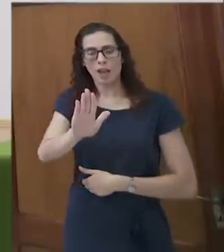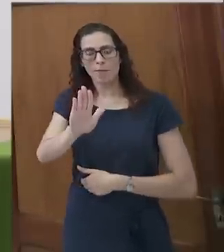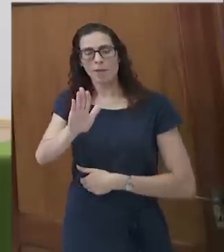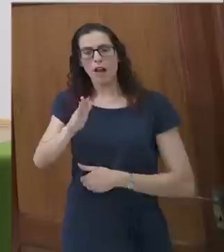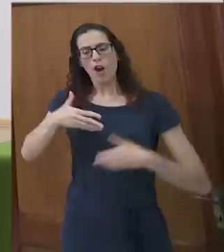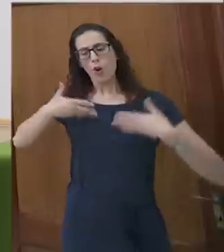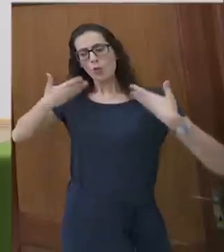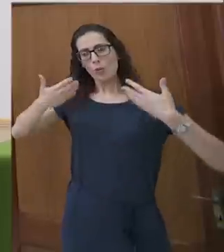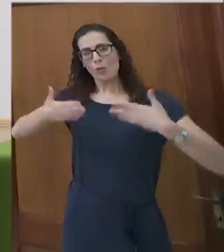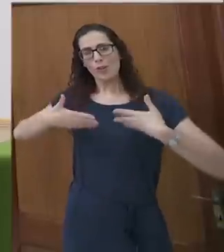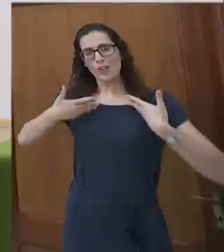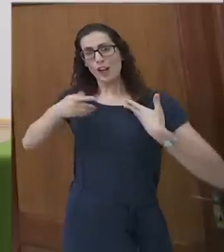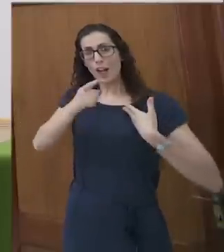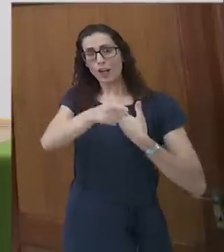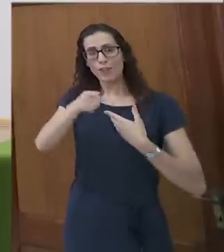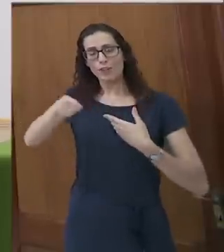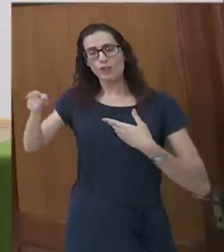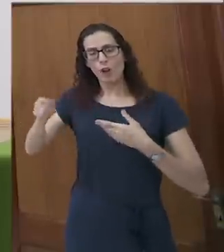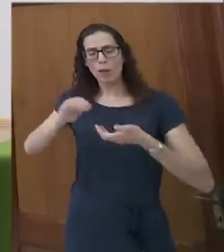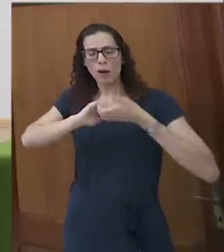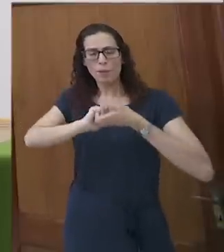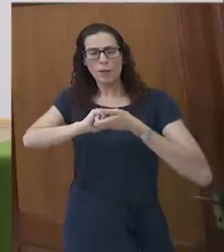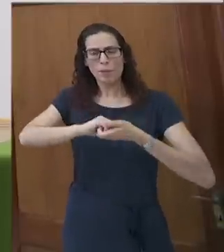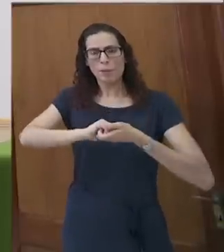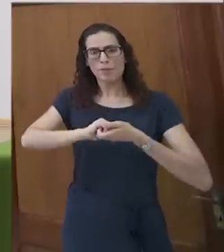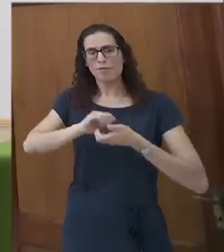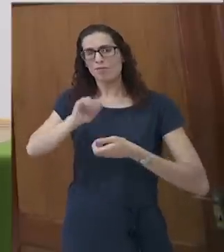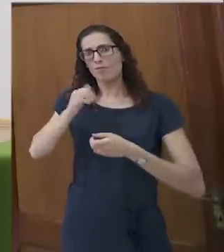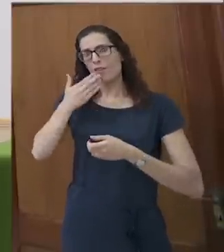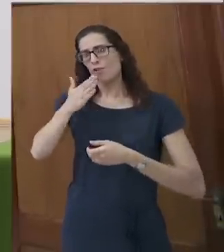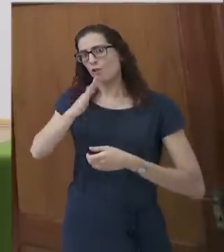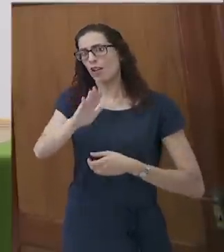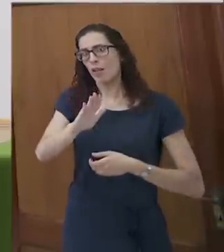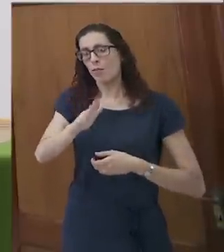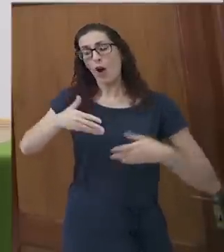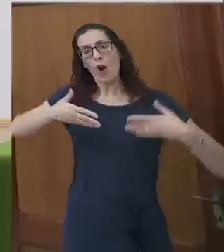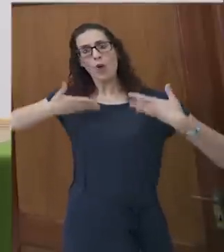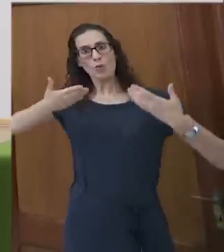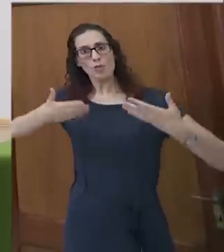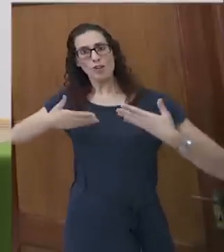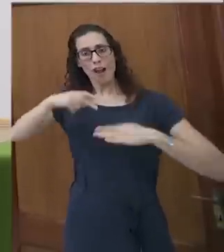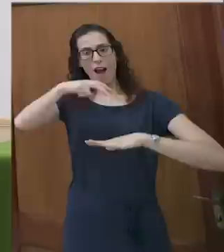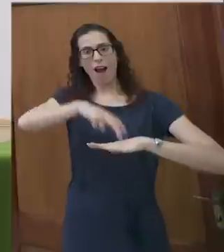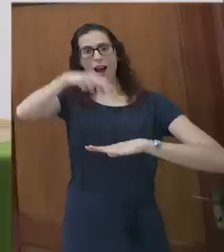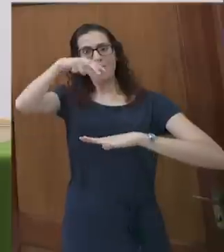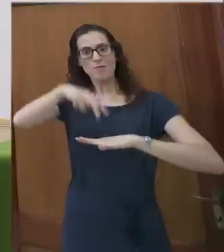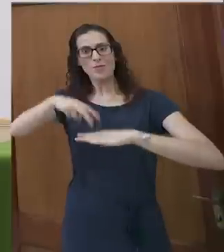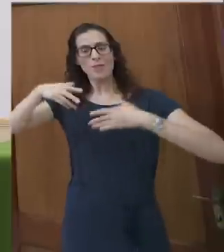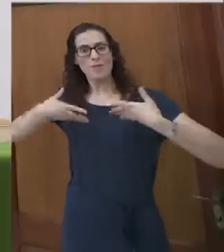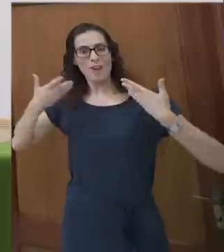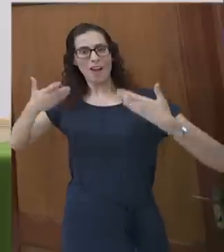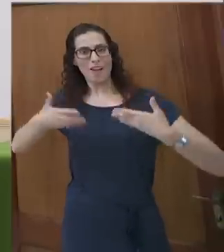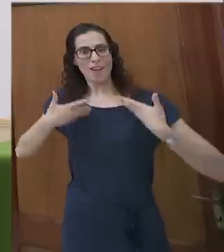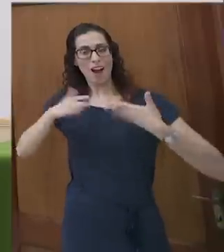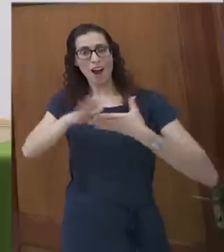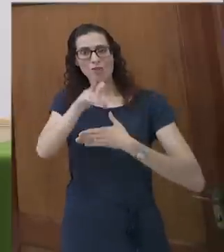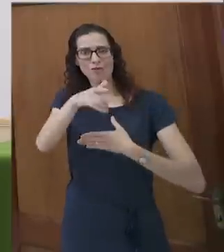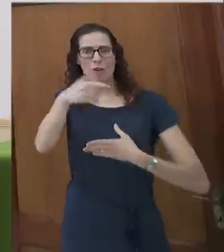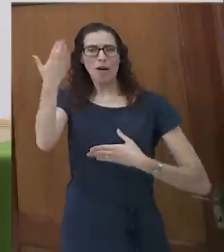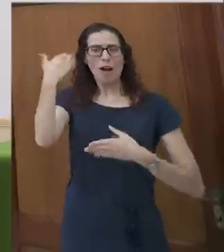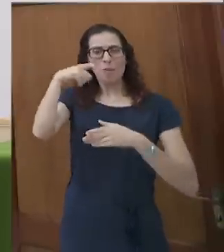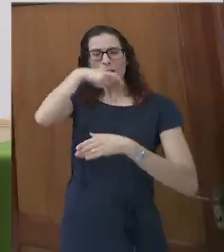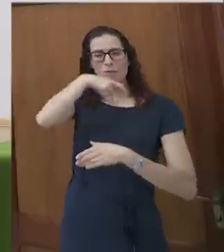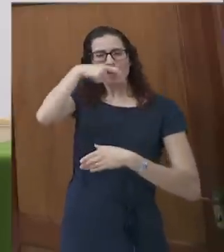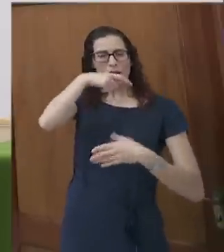biha, intom il-koll ħbib tagħha. Aqbżu bil-ferħ, intom il-koll li qsamtu swit il-qalb